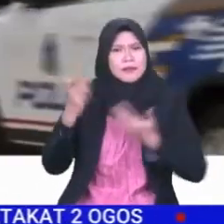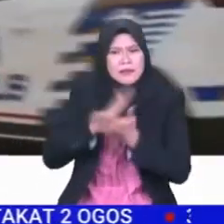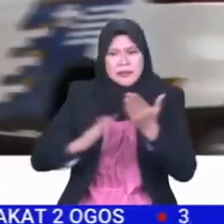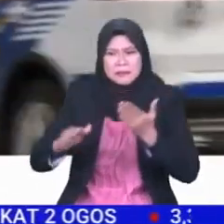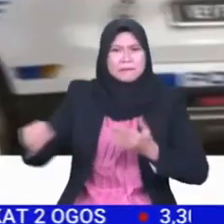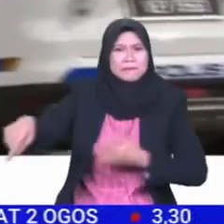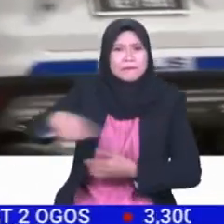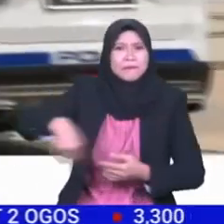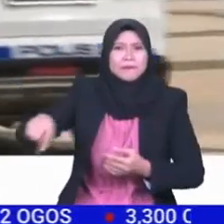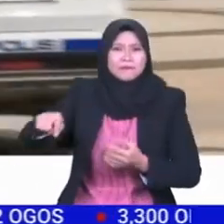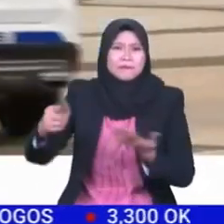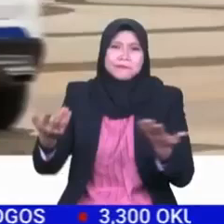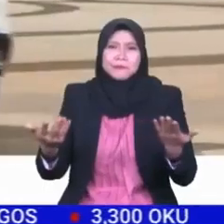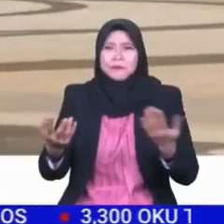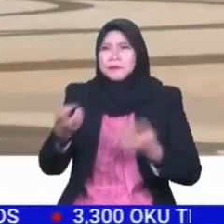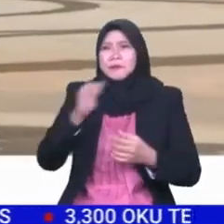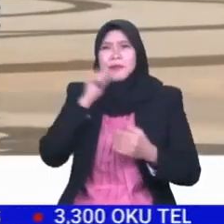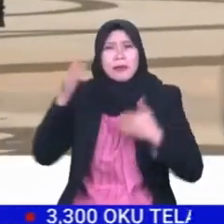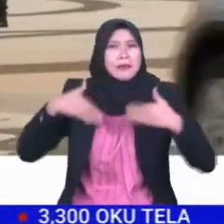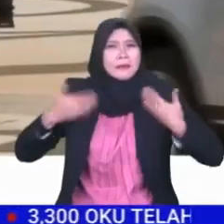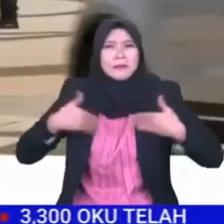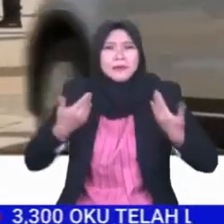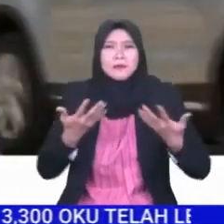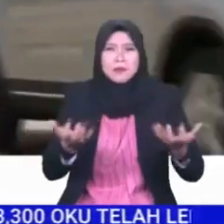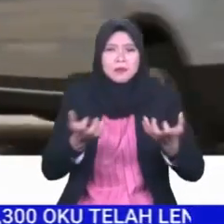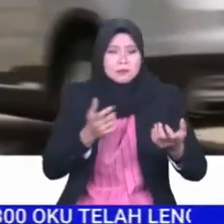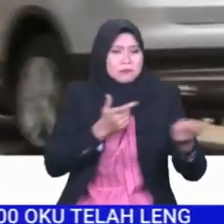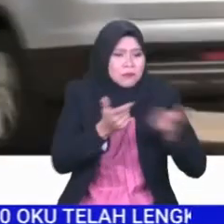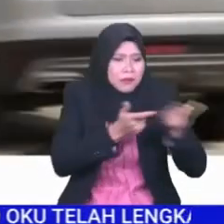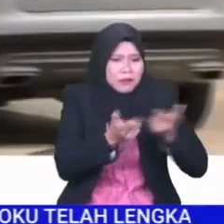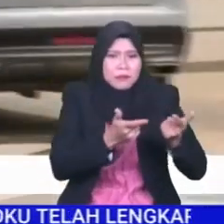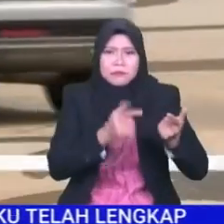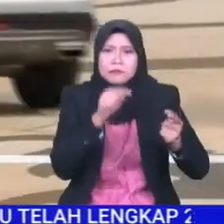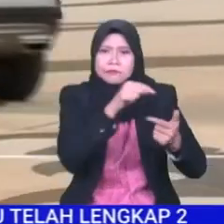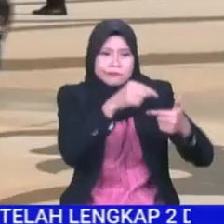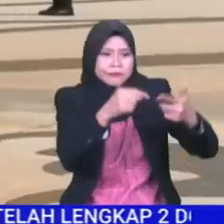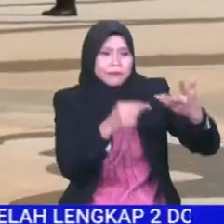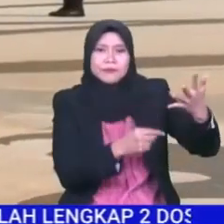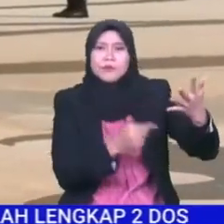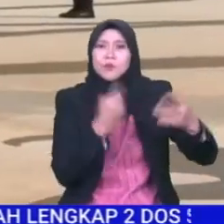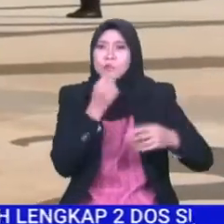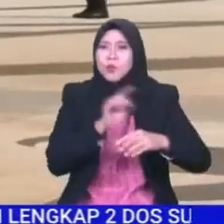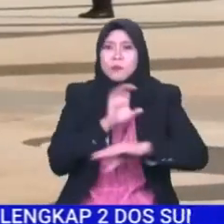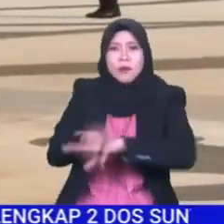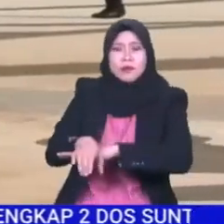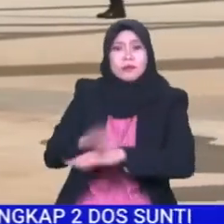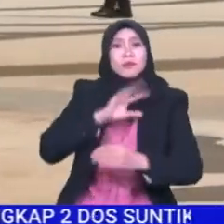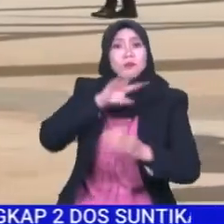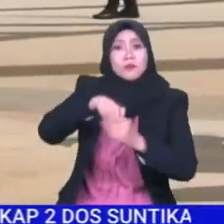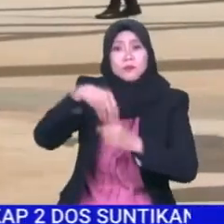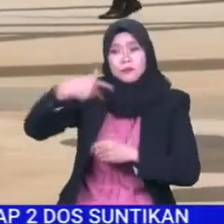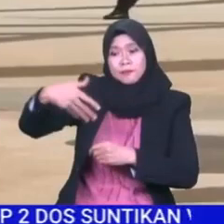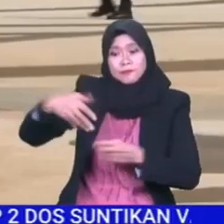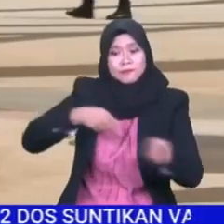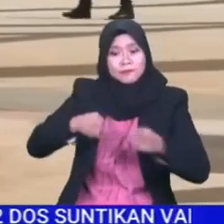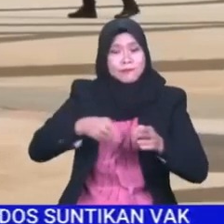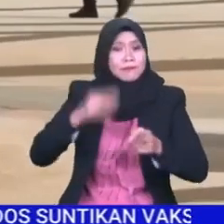kurang senang dengan ketegasannya untuk tidak melayan beberapa tuntutan, termasuk desakan supaya beliau mencampuri urusan